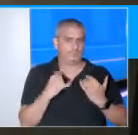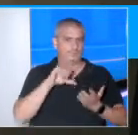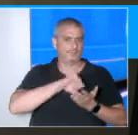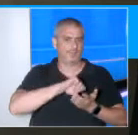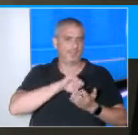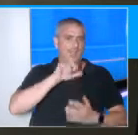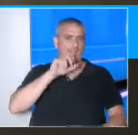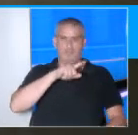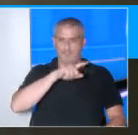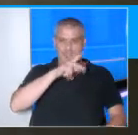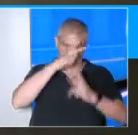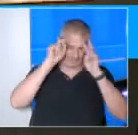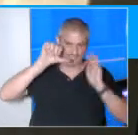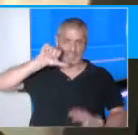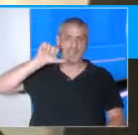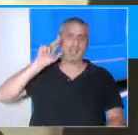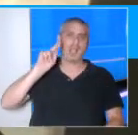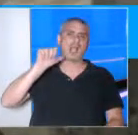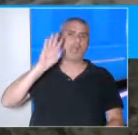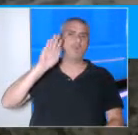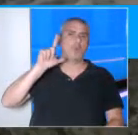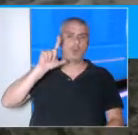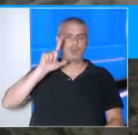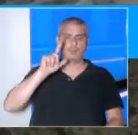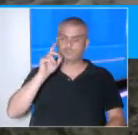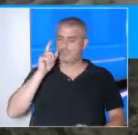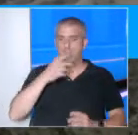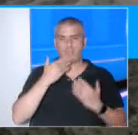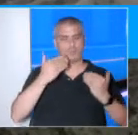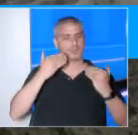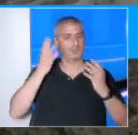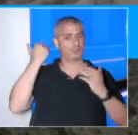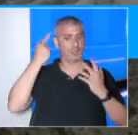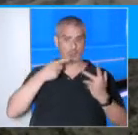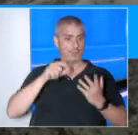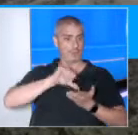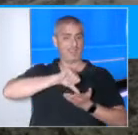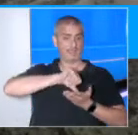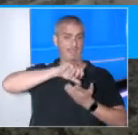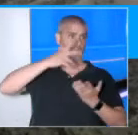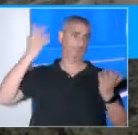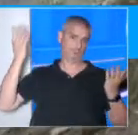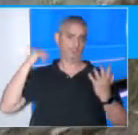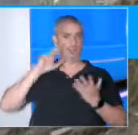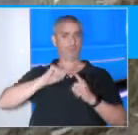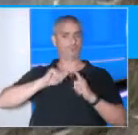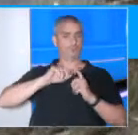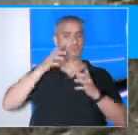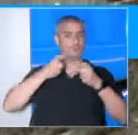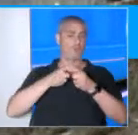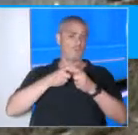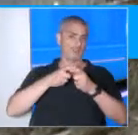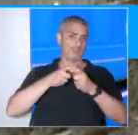מבירת קבול על כך שבעצם זרזיפי המודרניזציה שהיו בעיר הבירה, שכאמור היא הייתה גם סוג של מובלעת